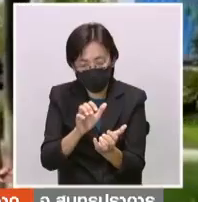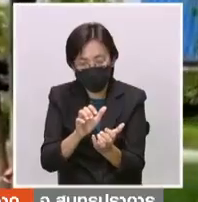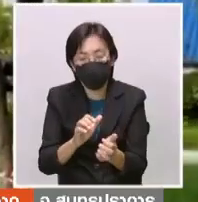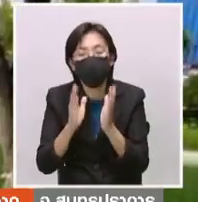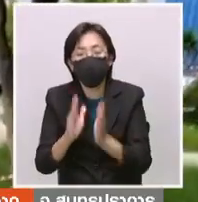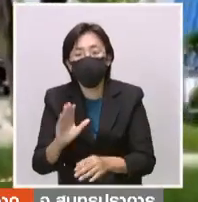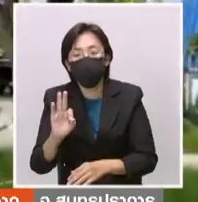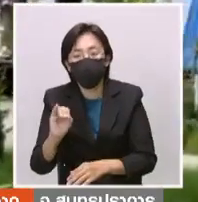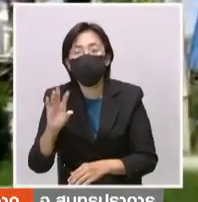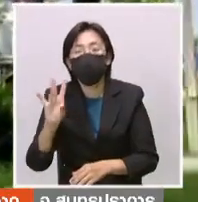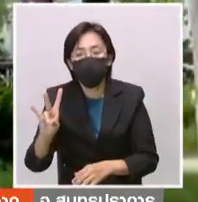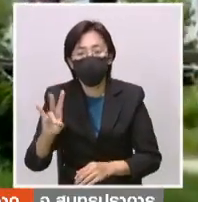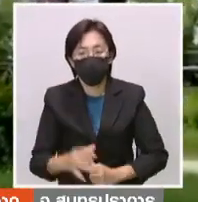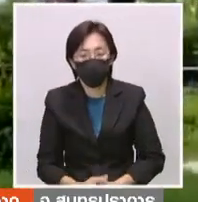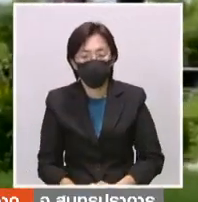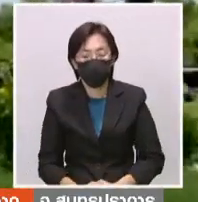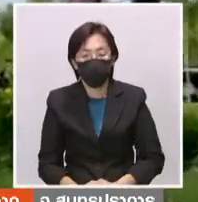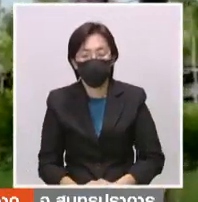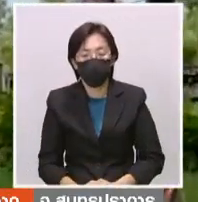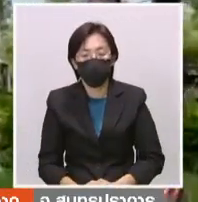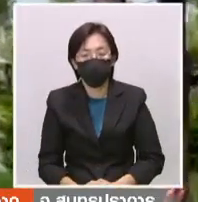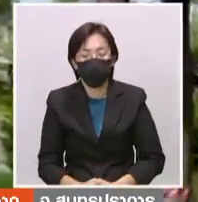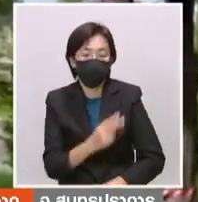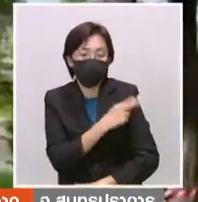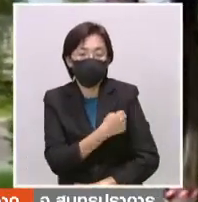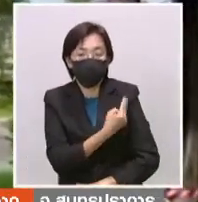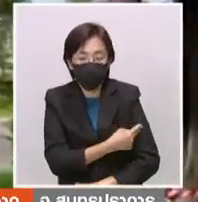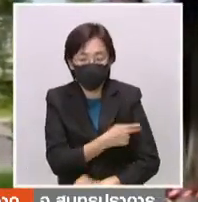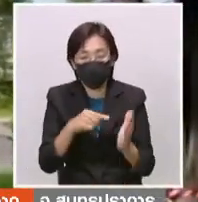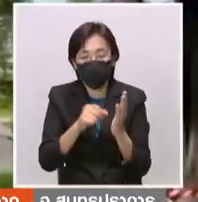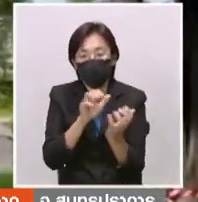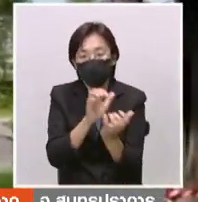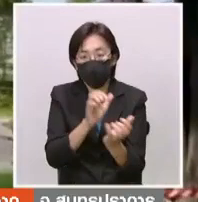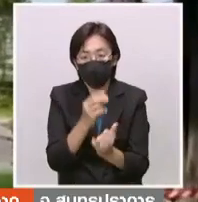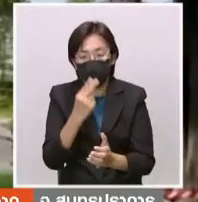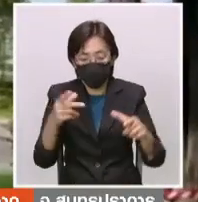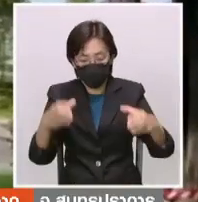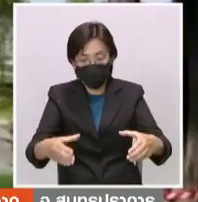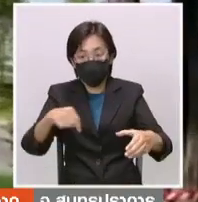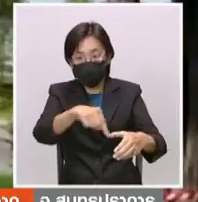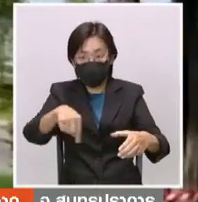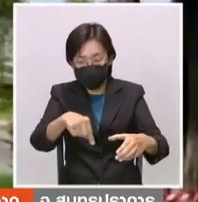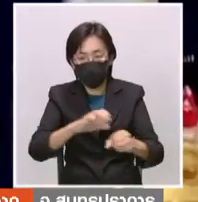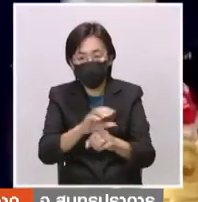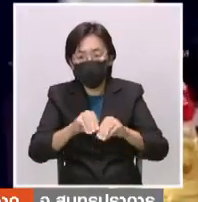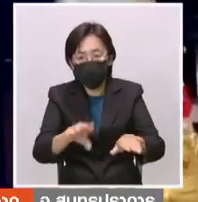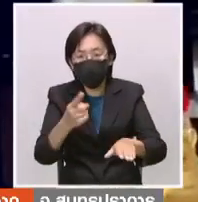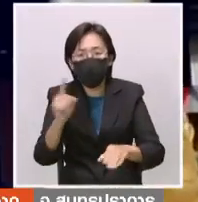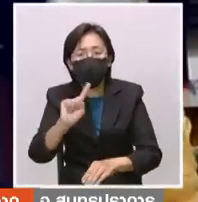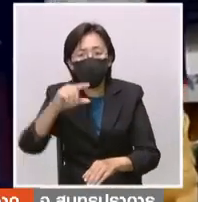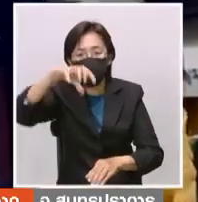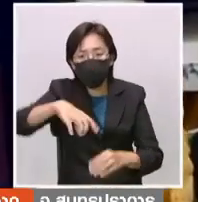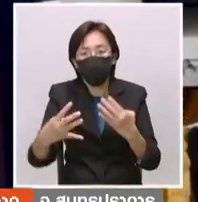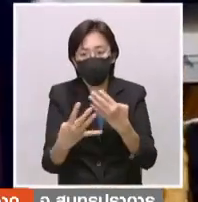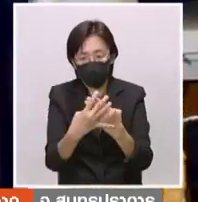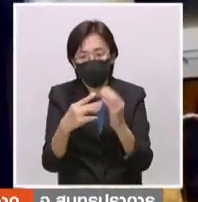เลขอยู่ที่97คนด้วยกันนะครับขณะที่สาธารณสุขรายงานพบคลัสเตอร์หรือว่ากลุ่มก้อนการระบาดใหม่ในเรือนจำกลางสมุทรป